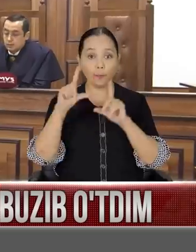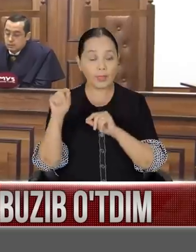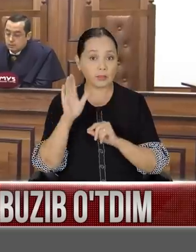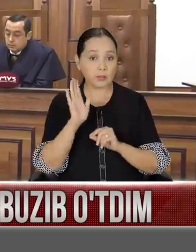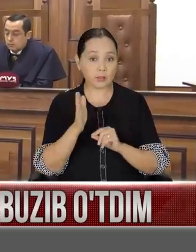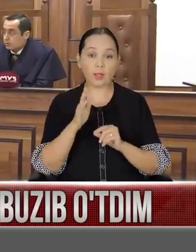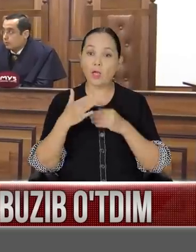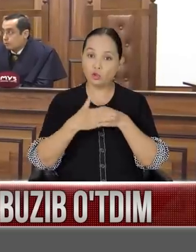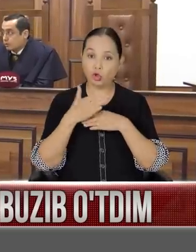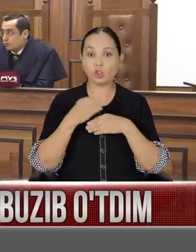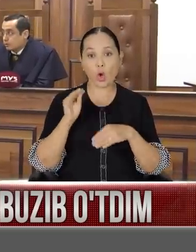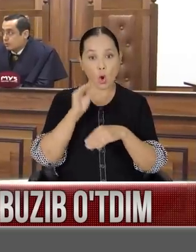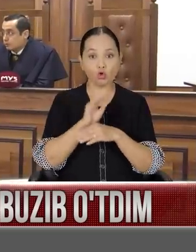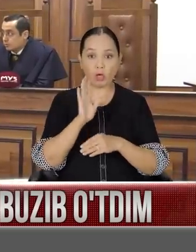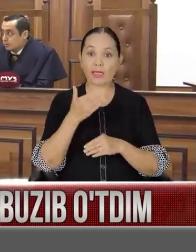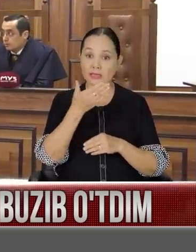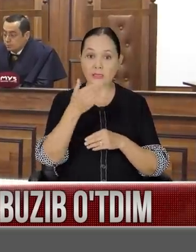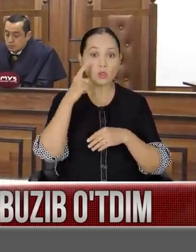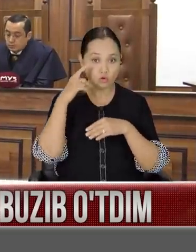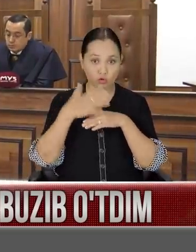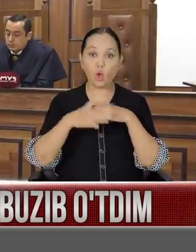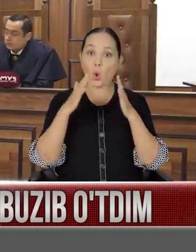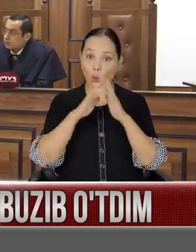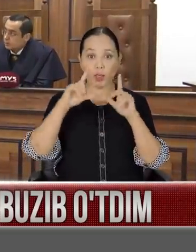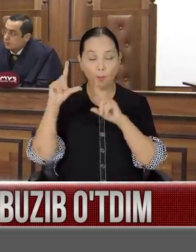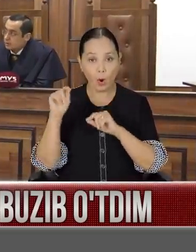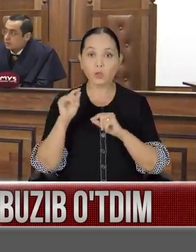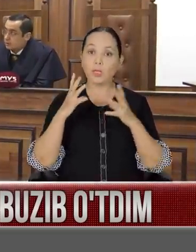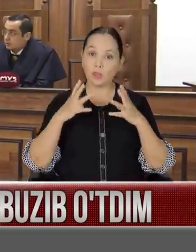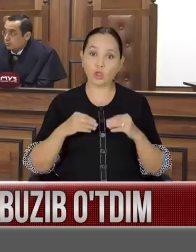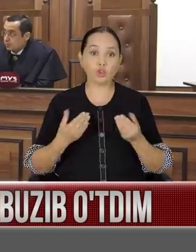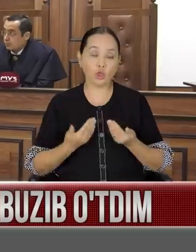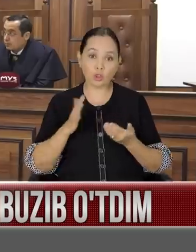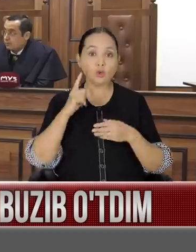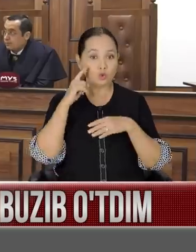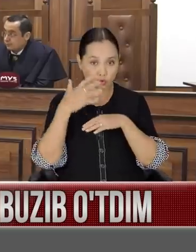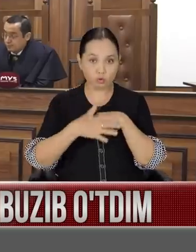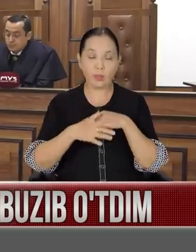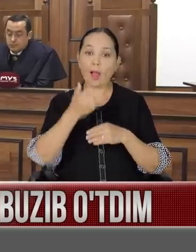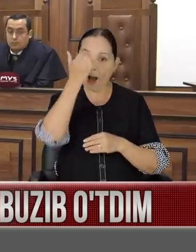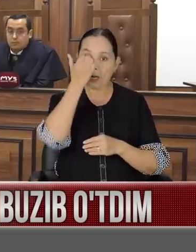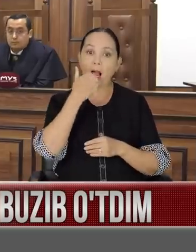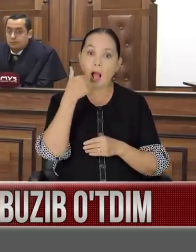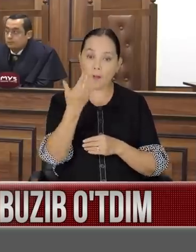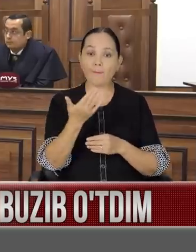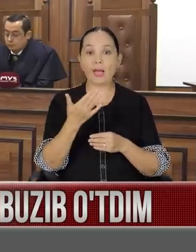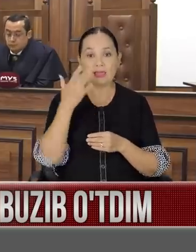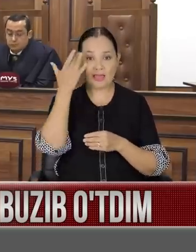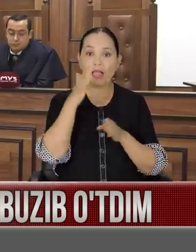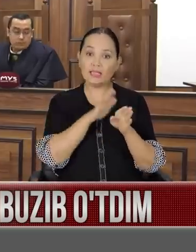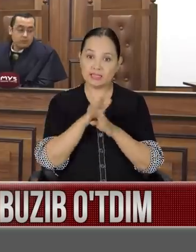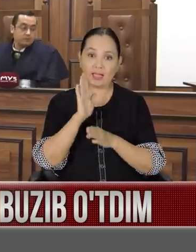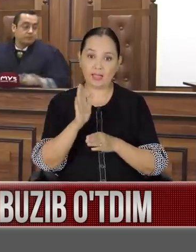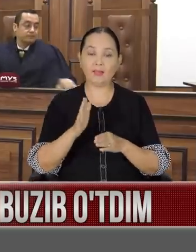qolsangiz, jazo yana qo'shiladi sizga. Tushundingizmi? Uyingizga borasiz, tinch yashaysiz. Shunday. Rahmat, ilon niyatingizga